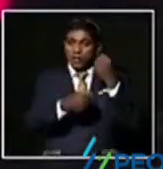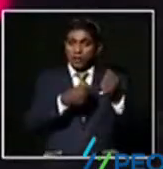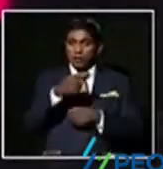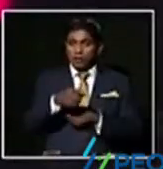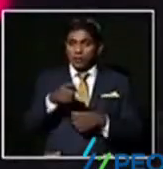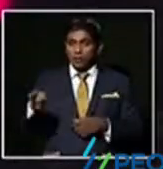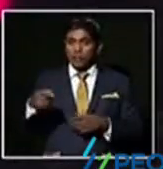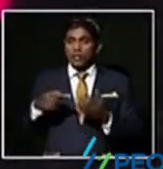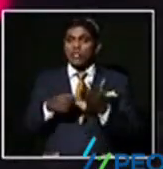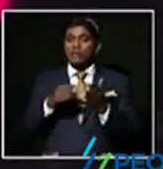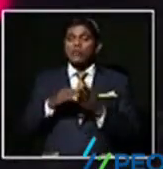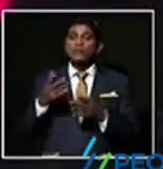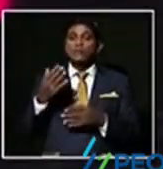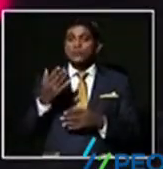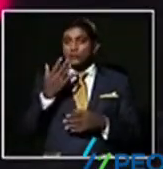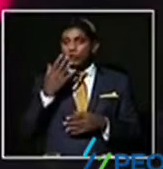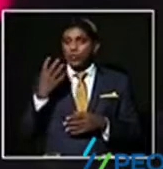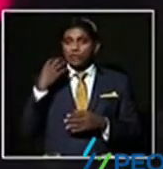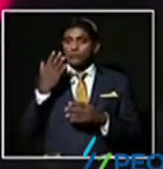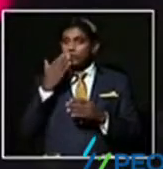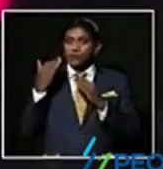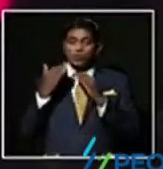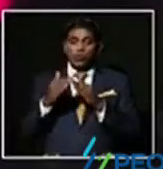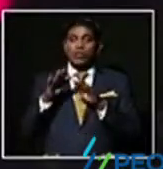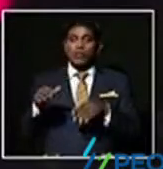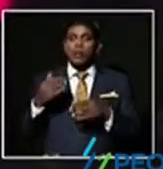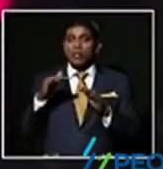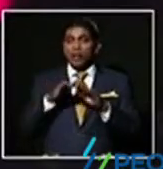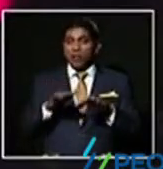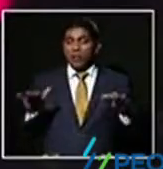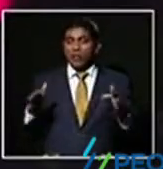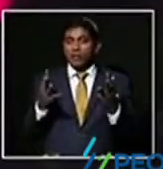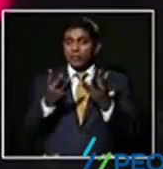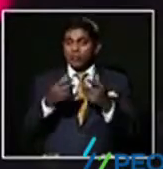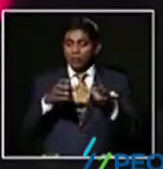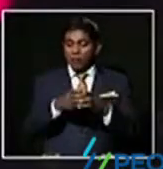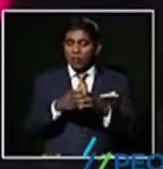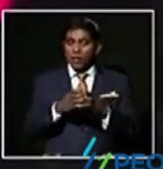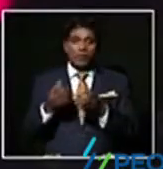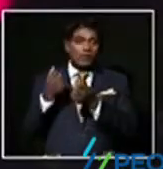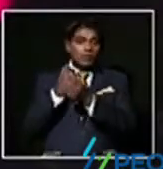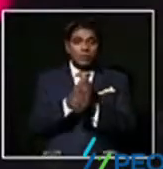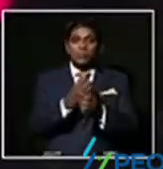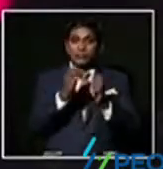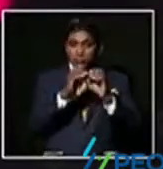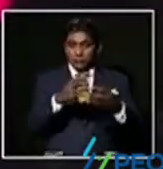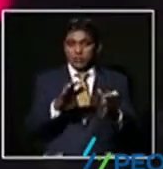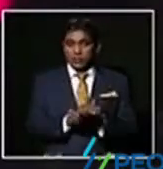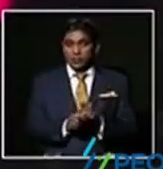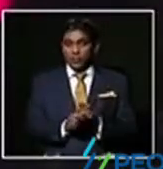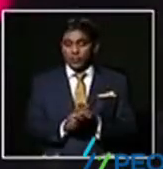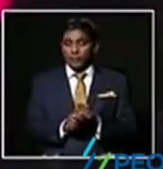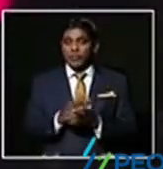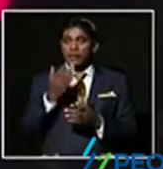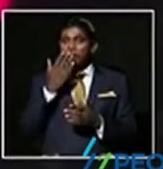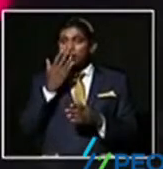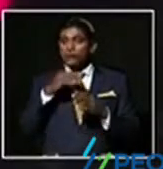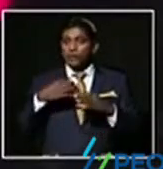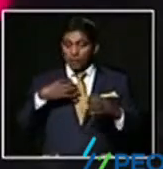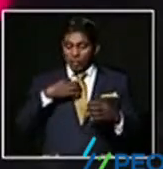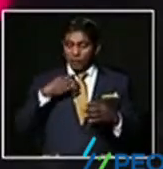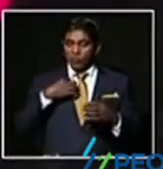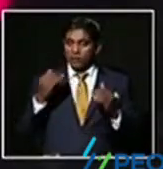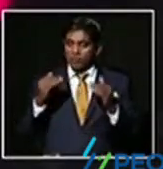මුස්ලිම් මහාවිද්‍යාලයේ සිසුන් සිවුදෙනෙකු ලබන 26 වෙනිදා දක්වා රක්ෂිත බඳනාගාරගත කර තිබෙනවා. පාසල් නිල ඇඳුමට ගැළපෙන